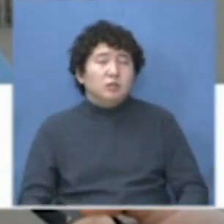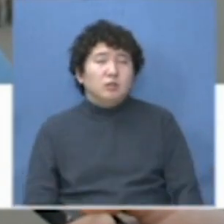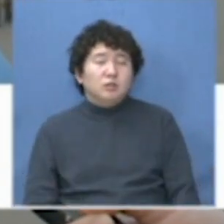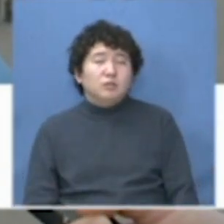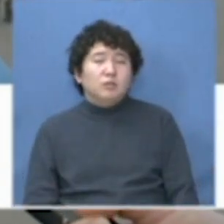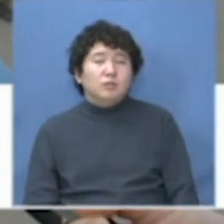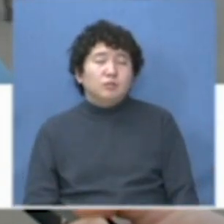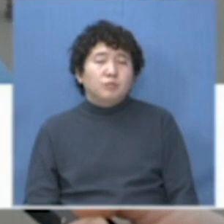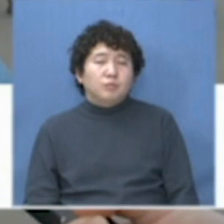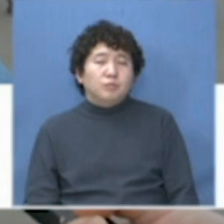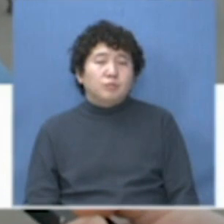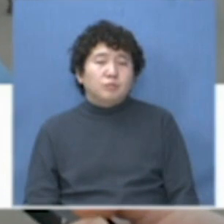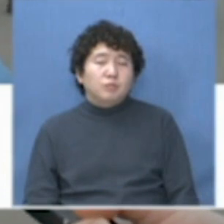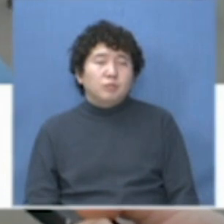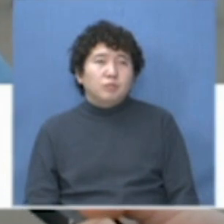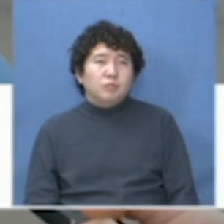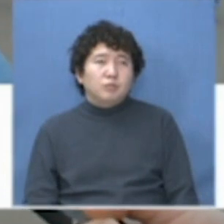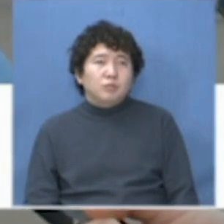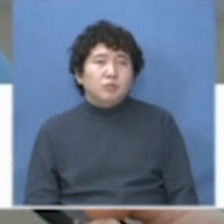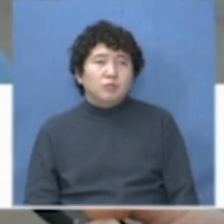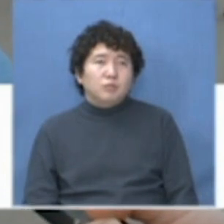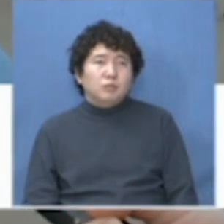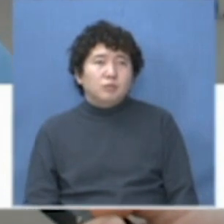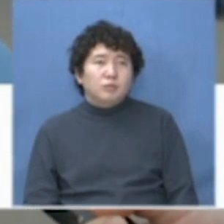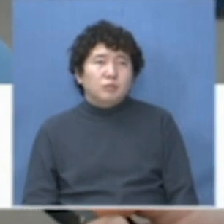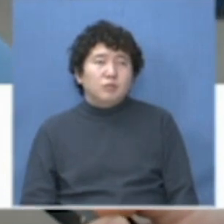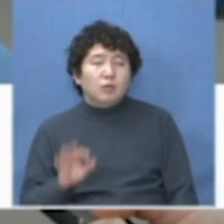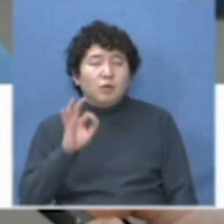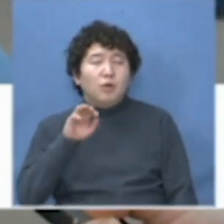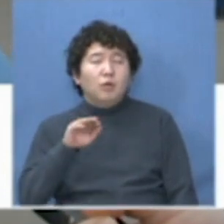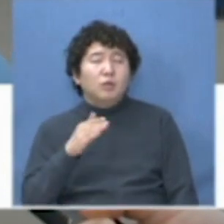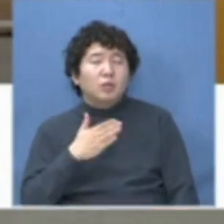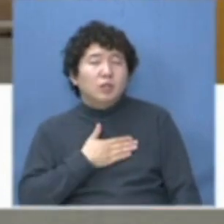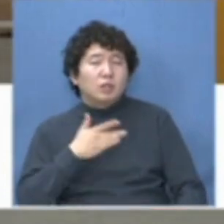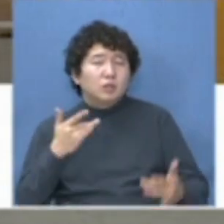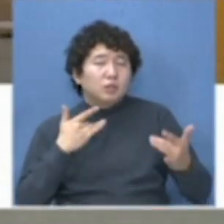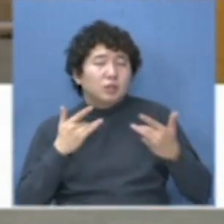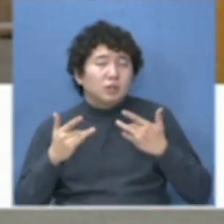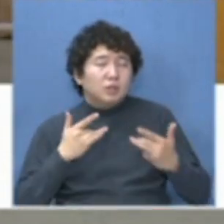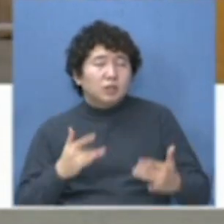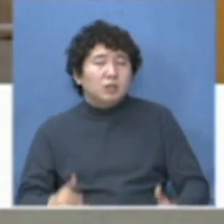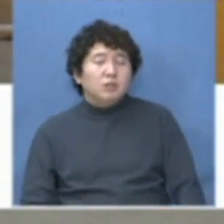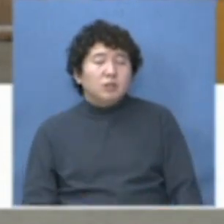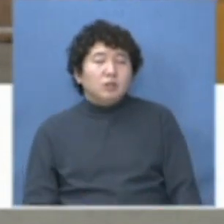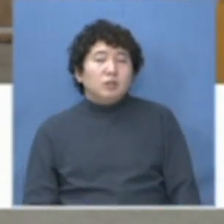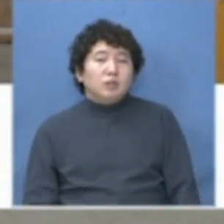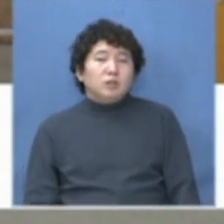с продуктами заберут с собой приятные впечатления от нашего концерта.